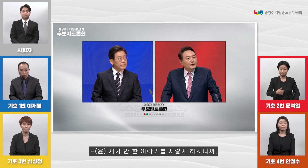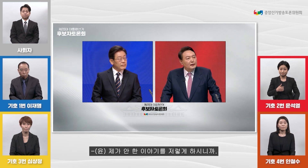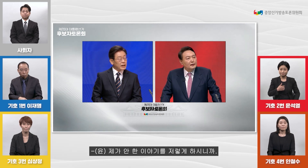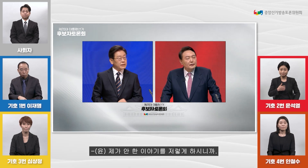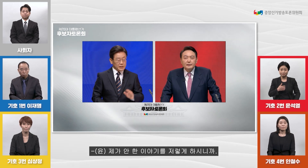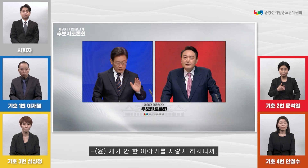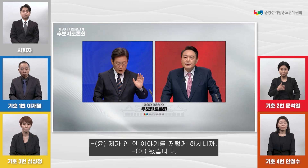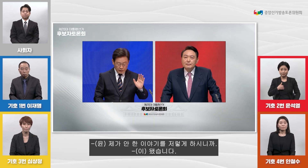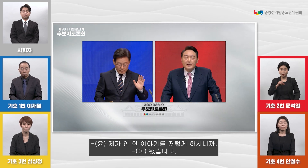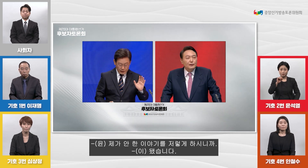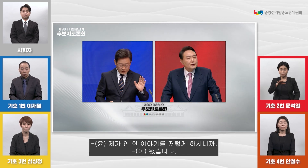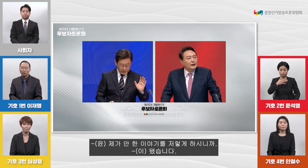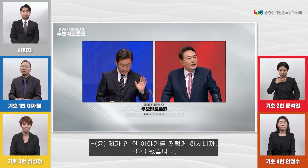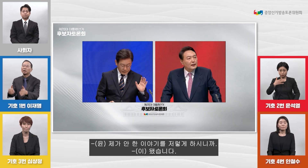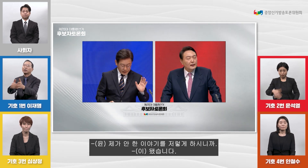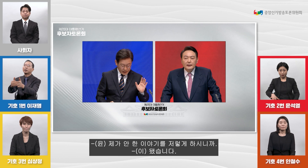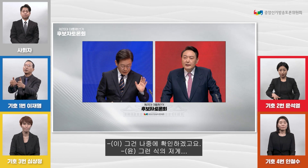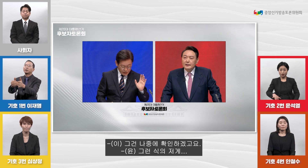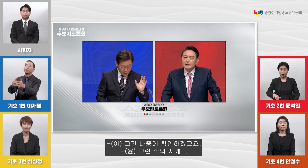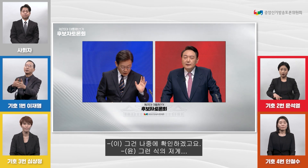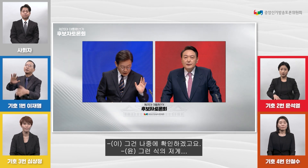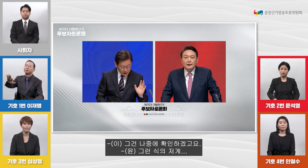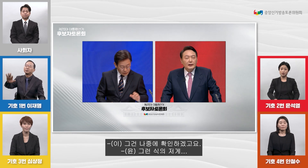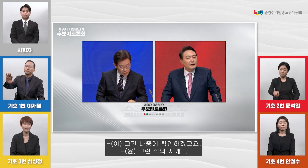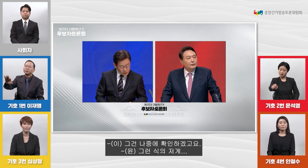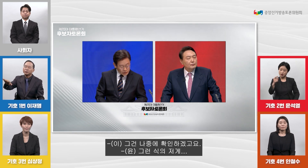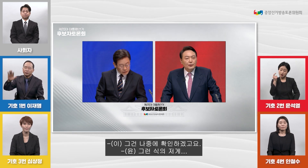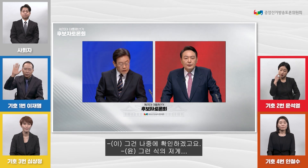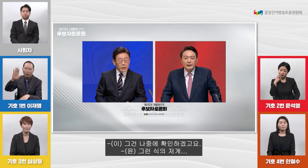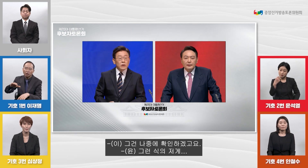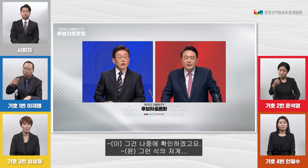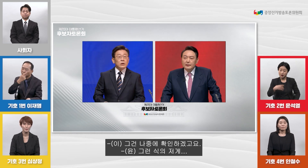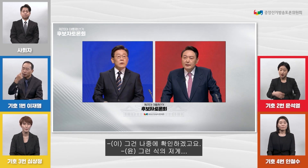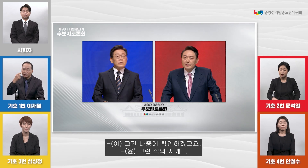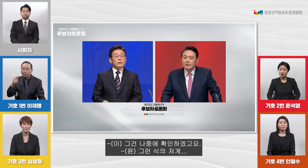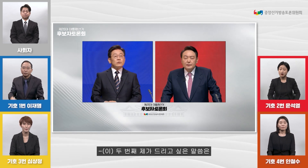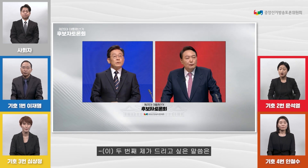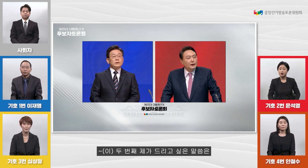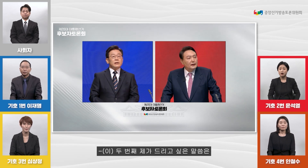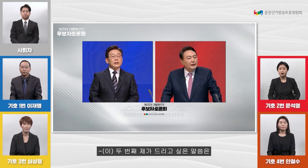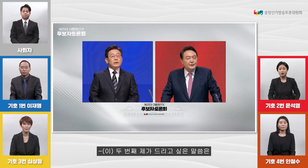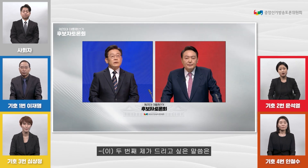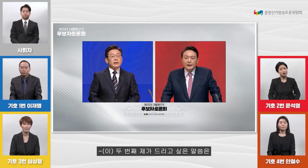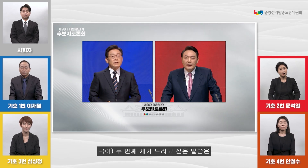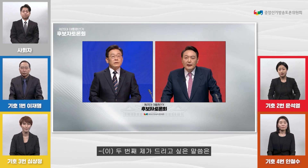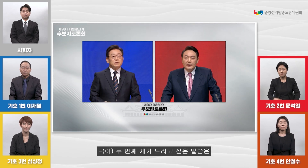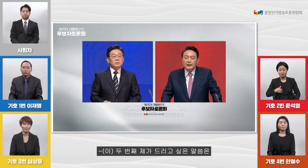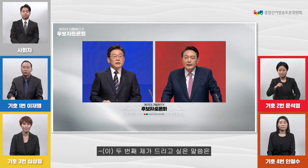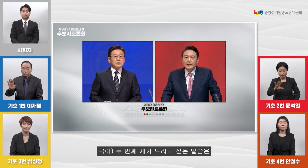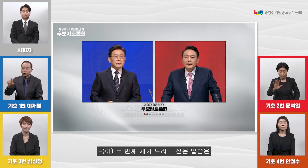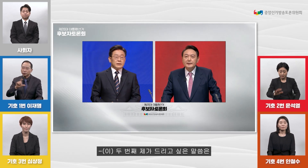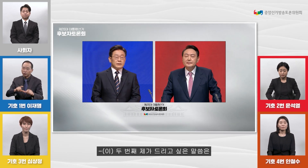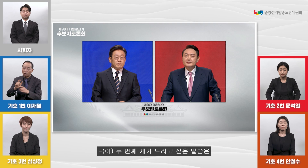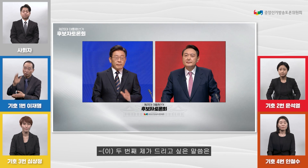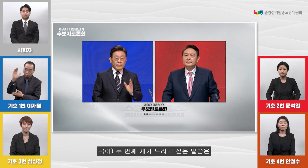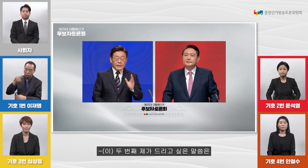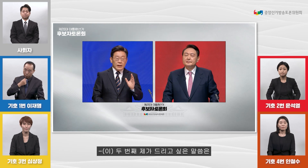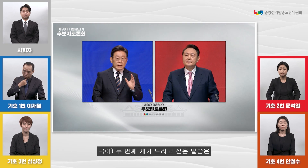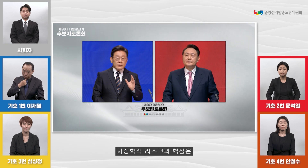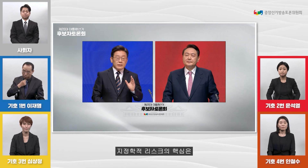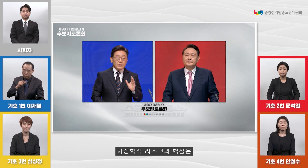얘기를 저렇게 됐습니다. 거짓말을 그러면 하시니까 네, 그건 나중에 확인하기로 하고요. 저게 두 번째로 되겠습니까? 제가 드리고 싶은